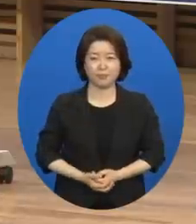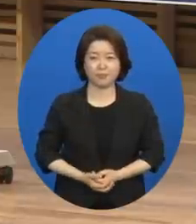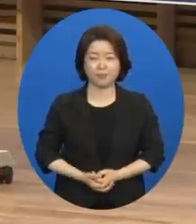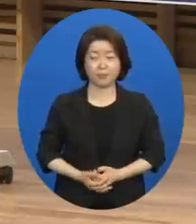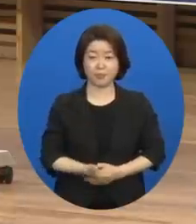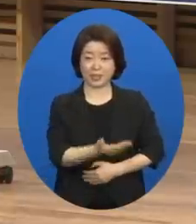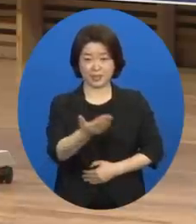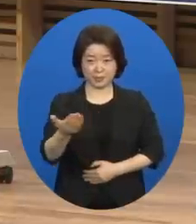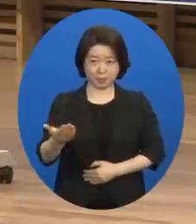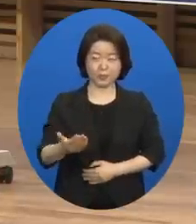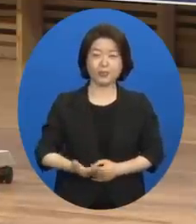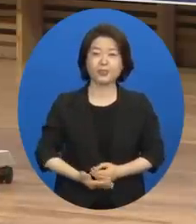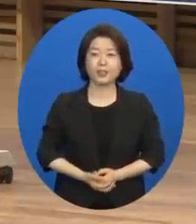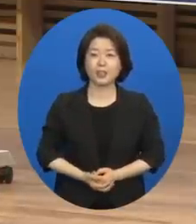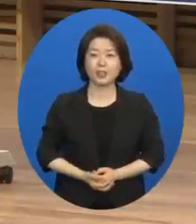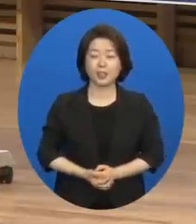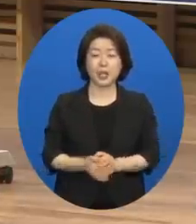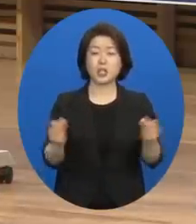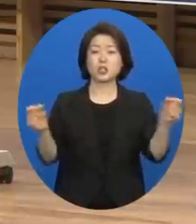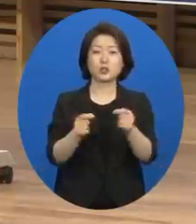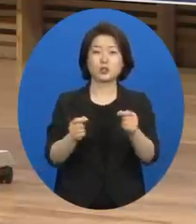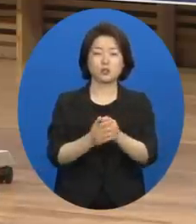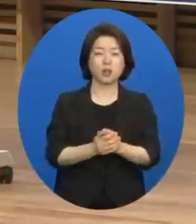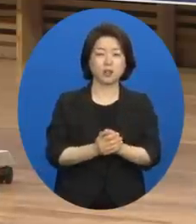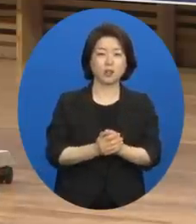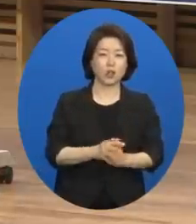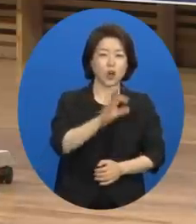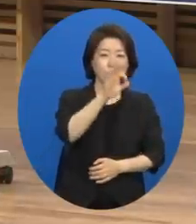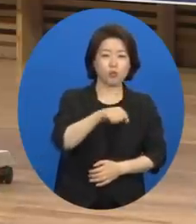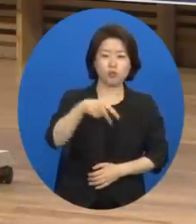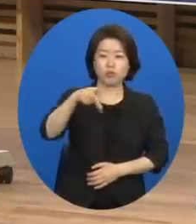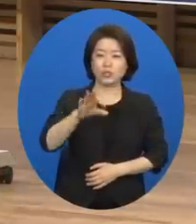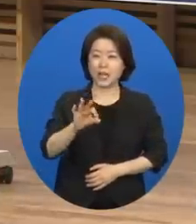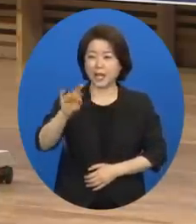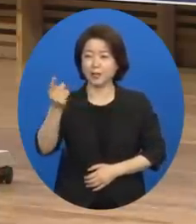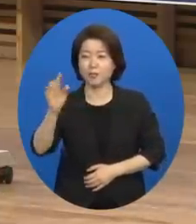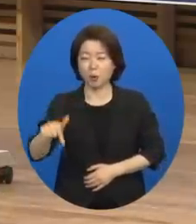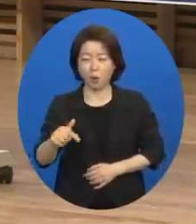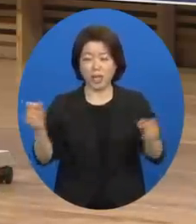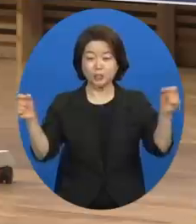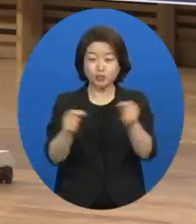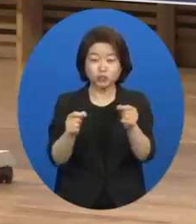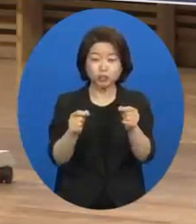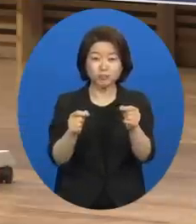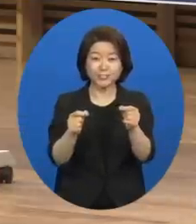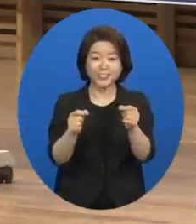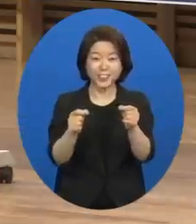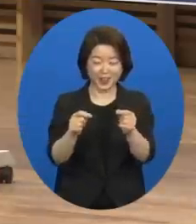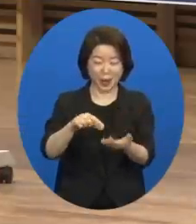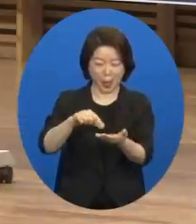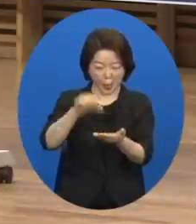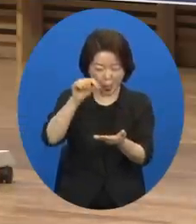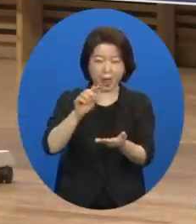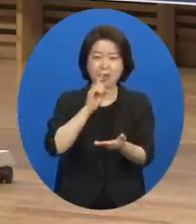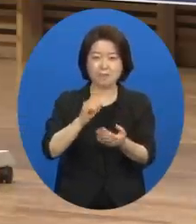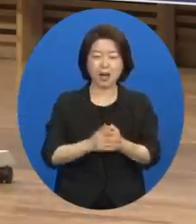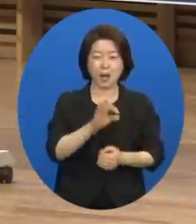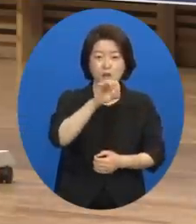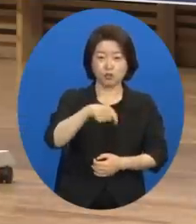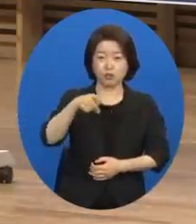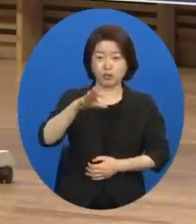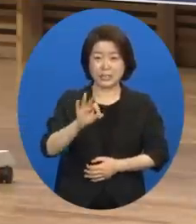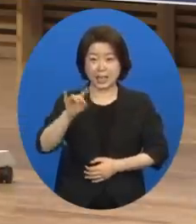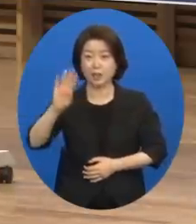여러분 줄여서 우생복 이렇게 줄여서 한번 요즘 하도 줄여서 말을 하니까 우생복